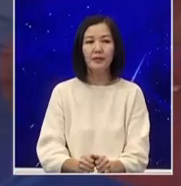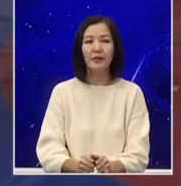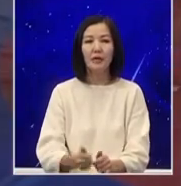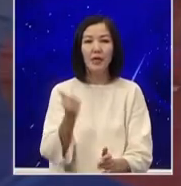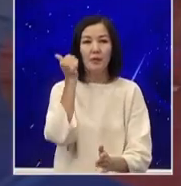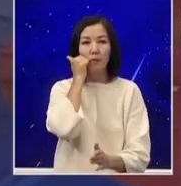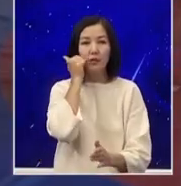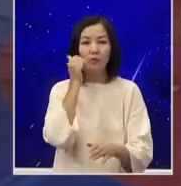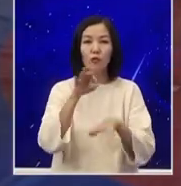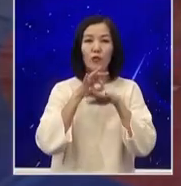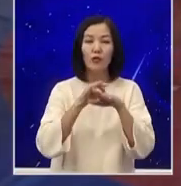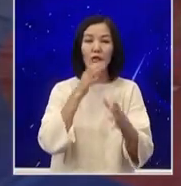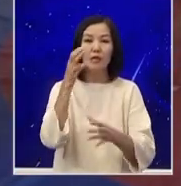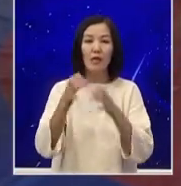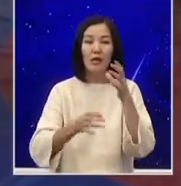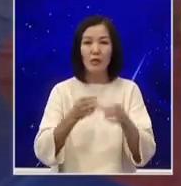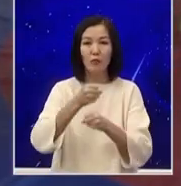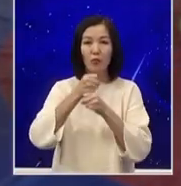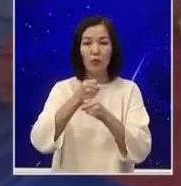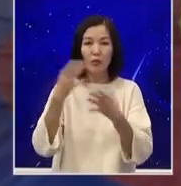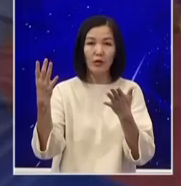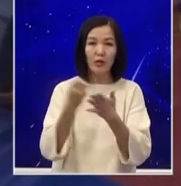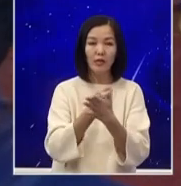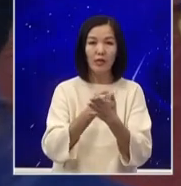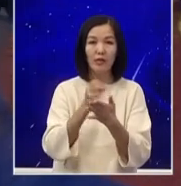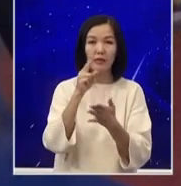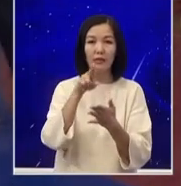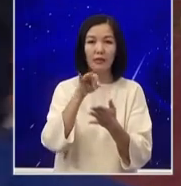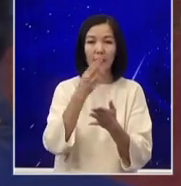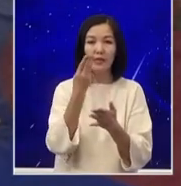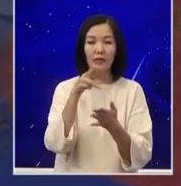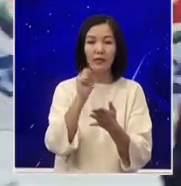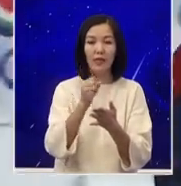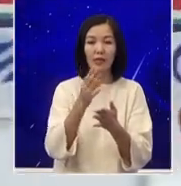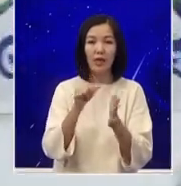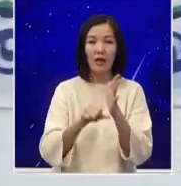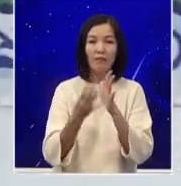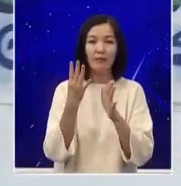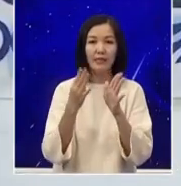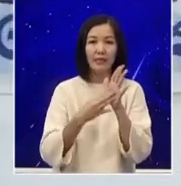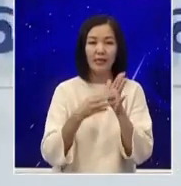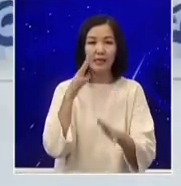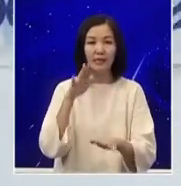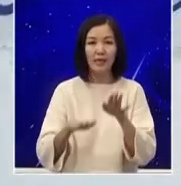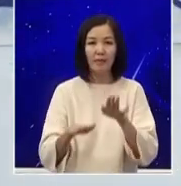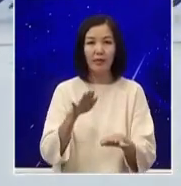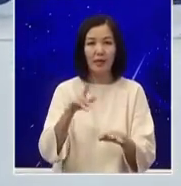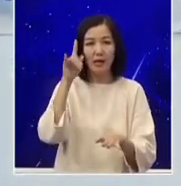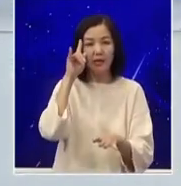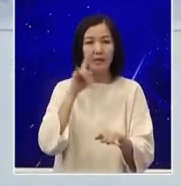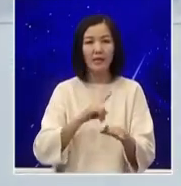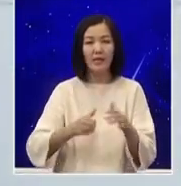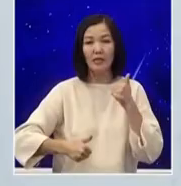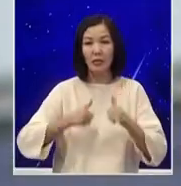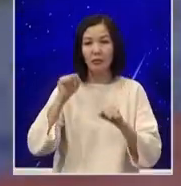Мәскеуде өтетін әлем кубогын еленуге басты үміткерлердің бірі Ділдәш Құрышбаева. Ол 68 келі салмақ дәрежесінде ел намысын қорғамақ.